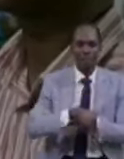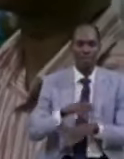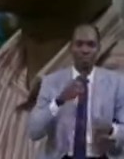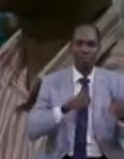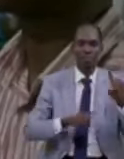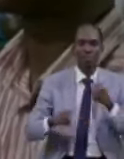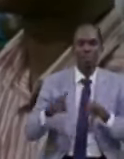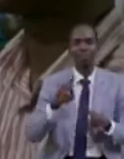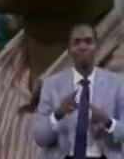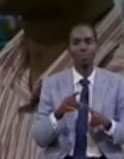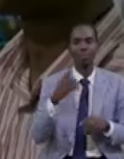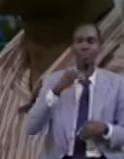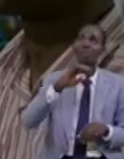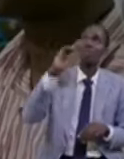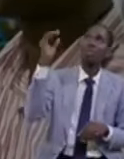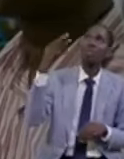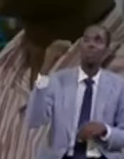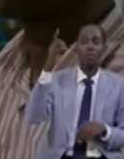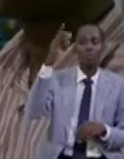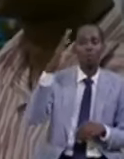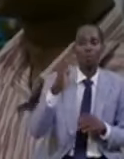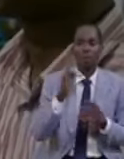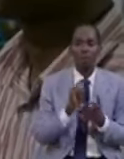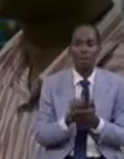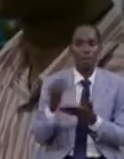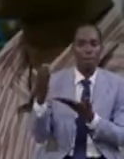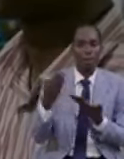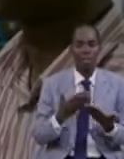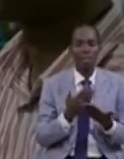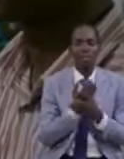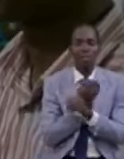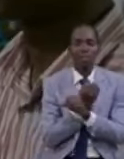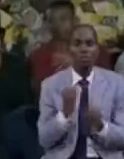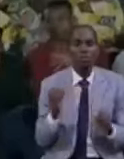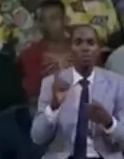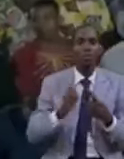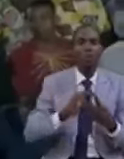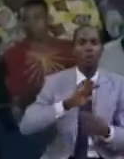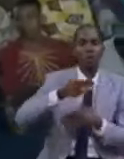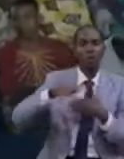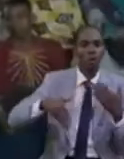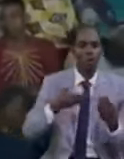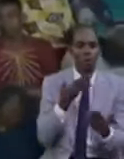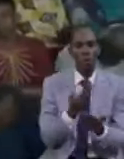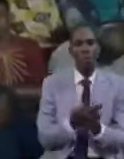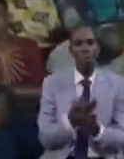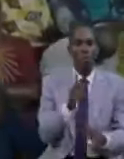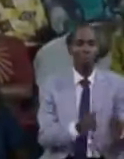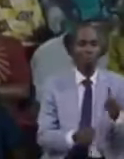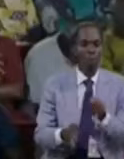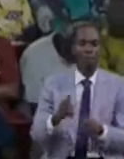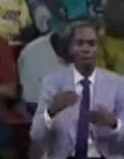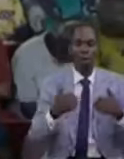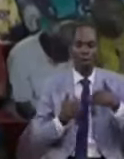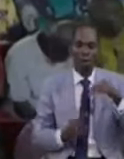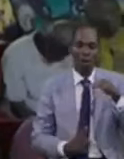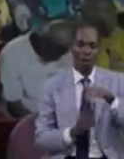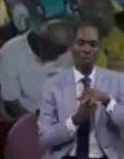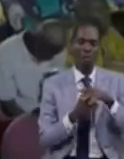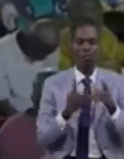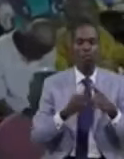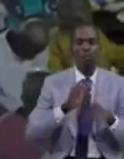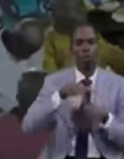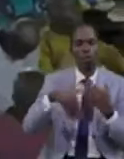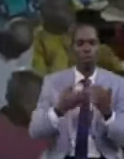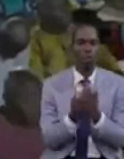Dieu sous de salut pour tous les hommes a été manifesté vous voyez cela elle a